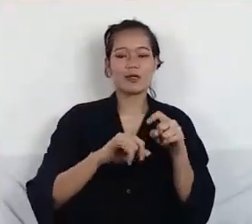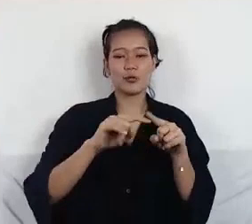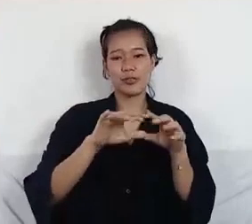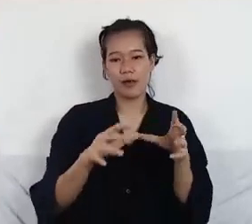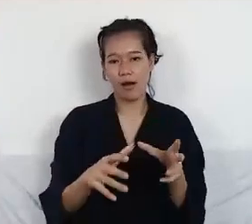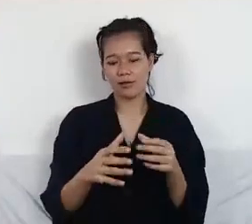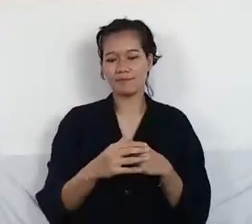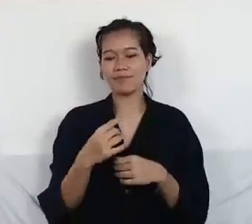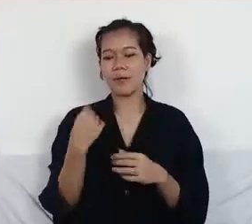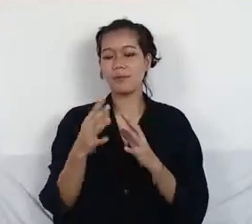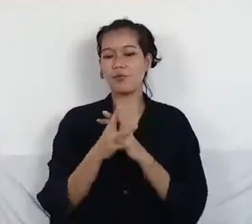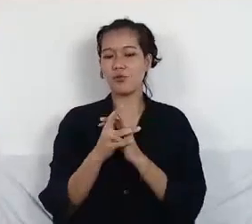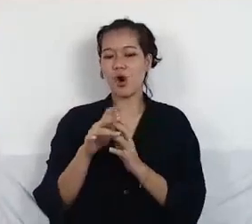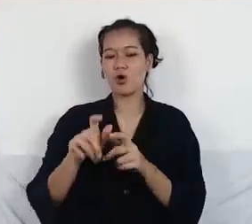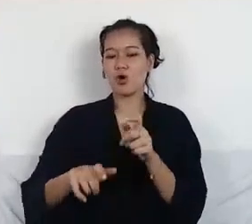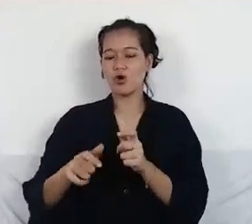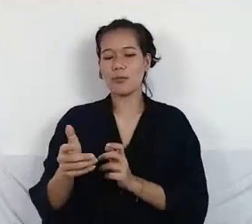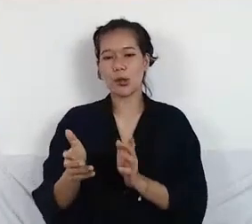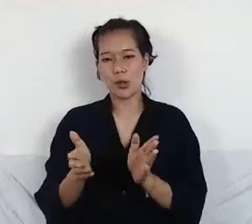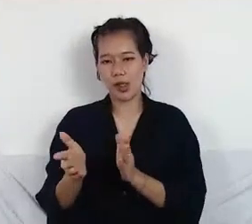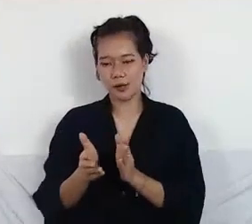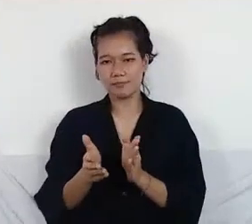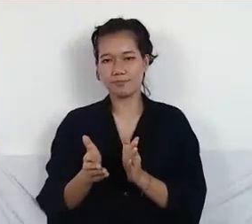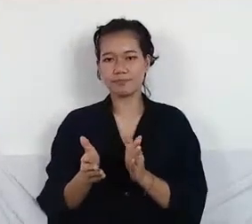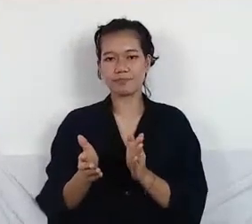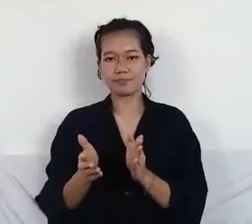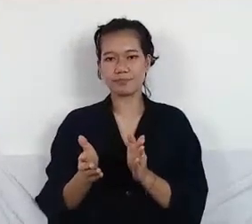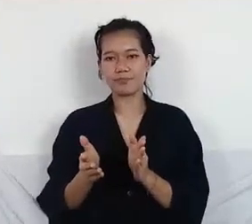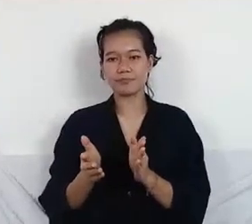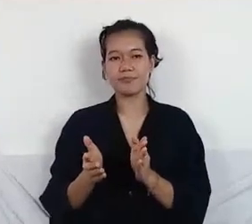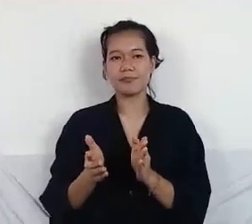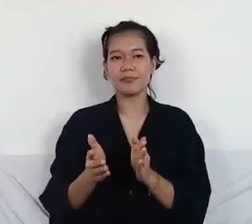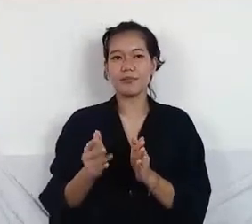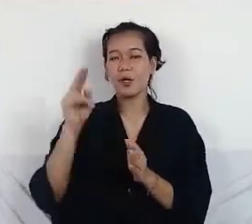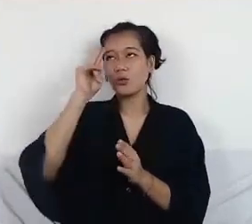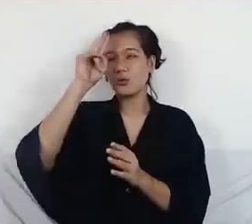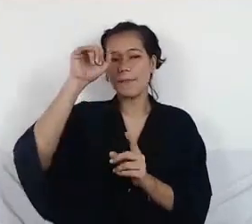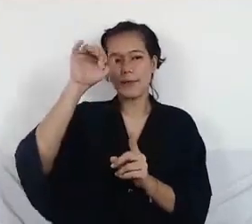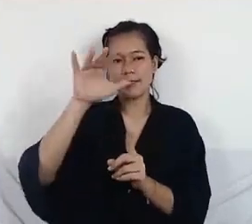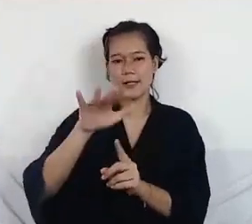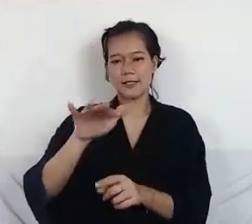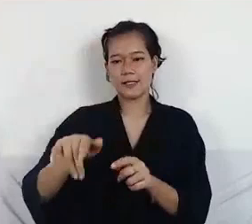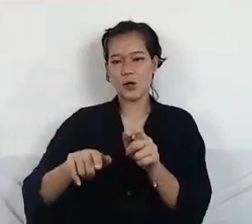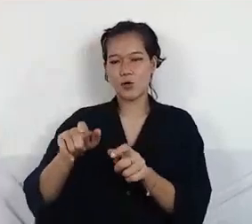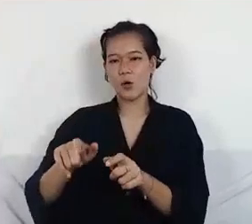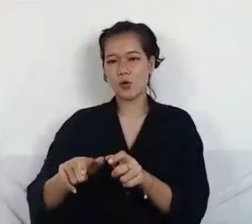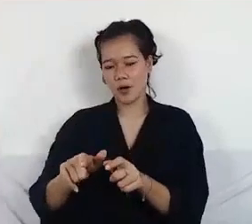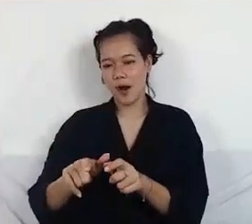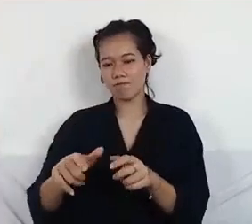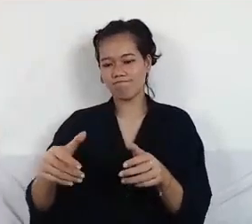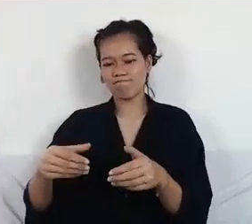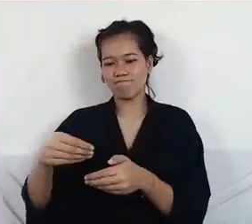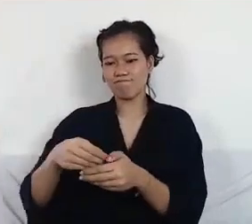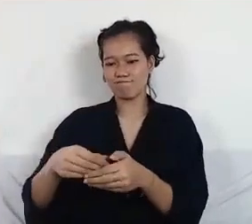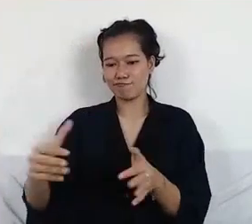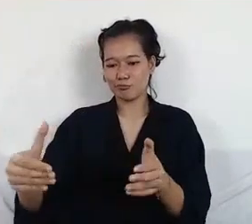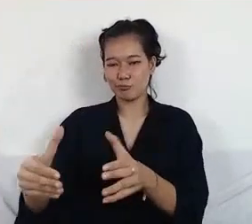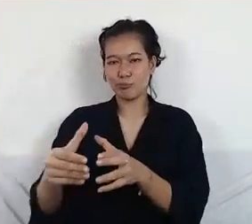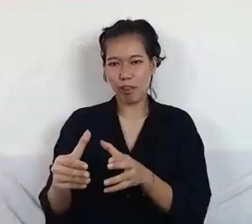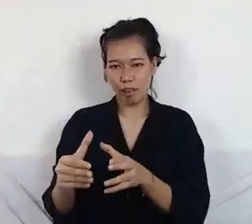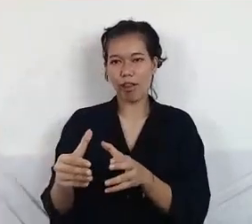berdoa untuk tangan-tangan yang akan mengelolanya ya Tuhan. Engkau memberkati setiap sen yang boleh terkumpul pada saat ini ya